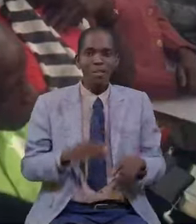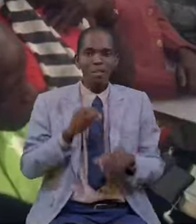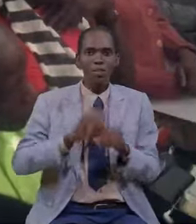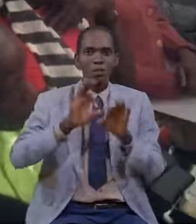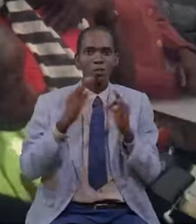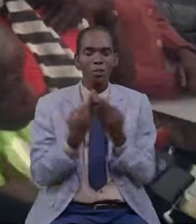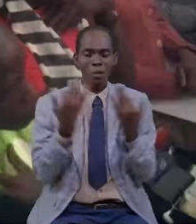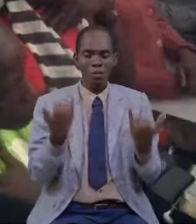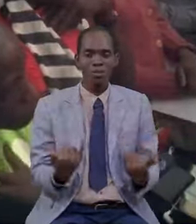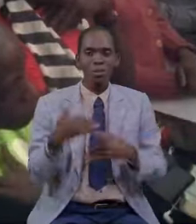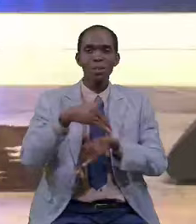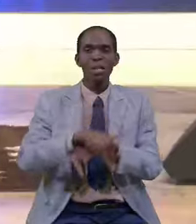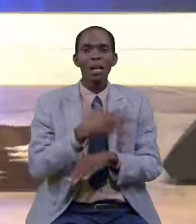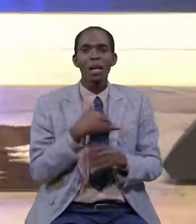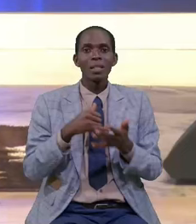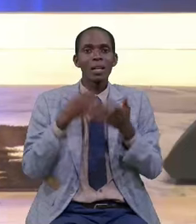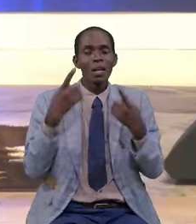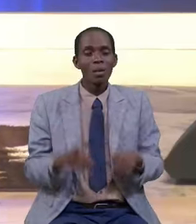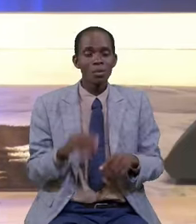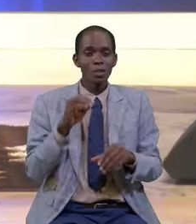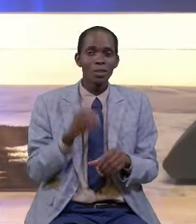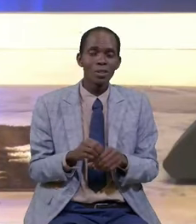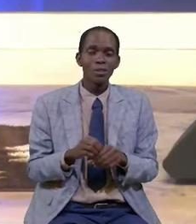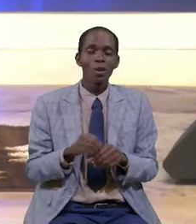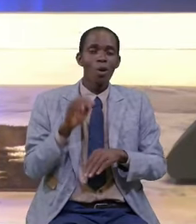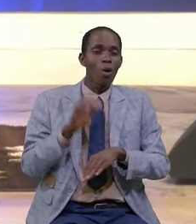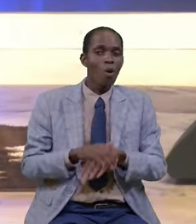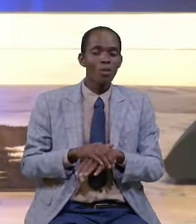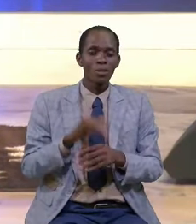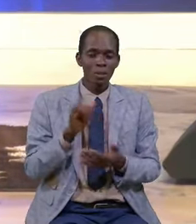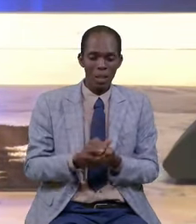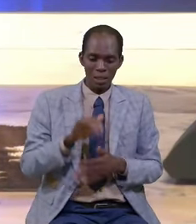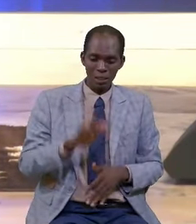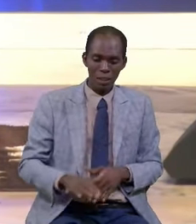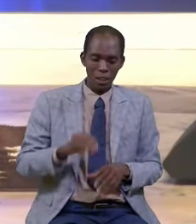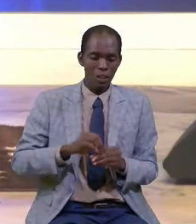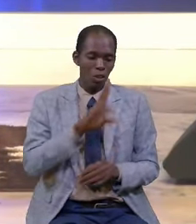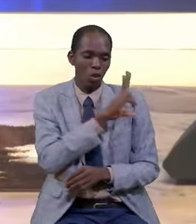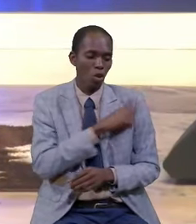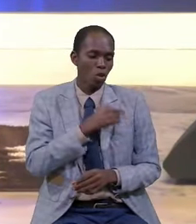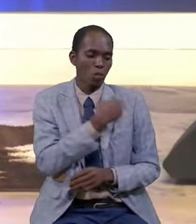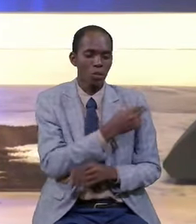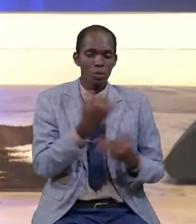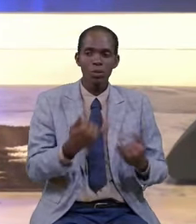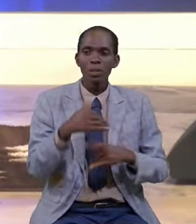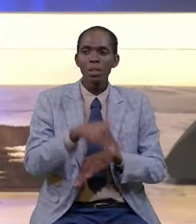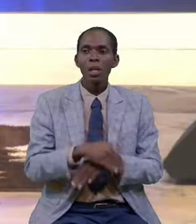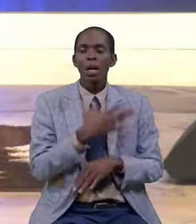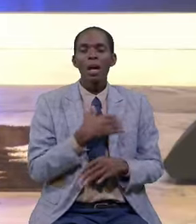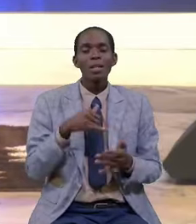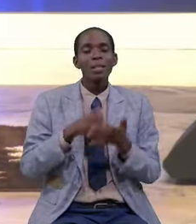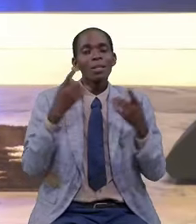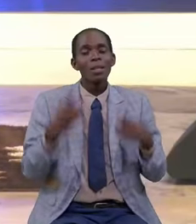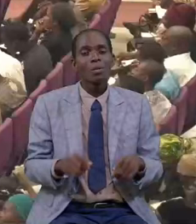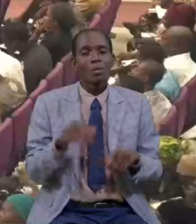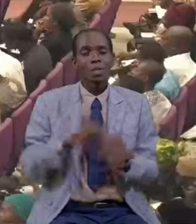ce soir, un peu d'instant sur la vie de l'enfant là à l'hôpital, un peu